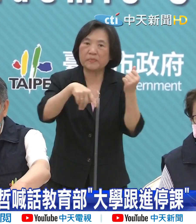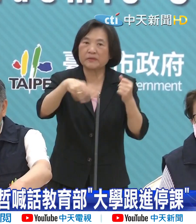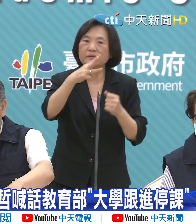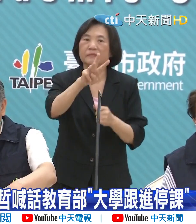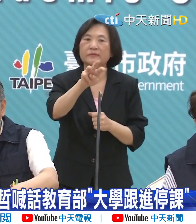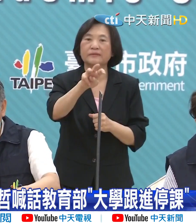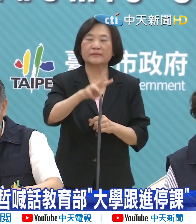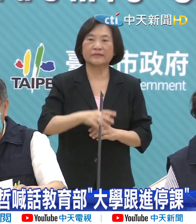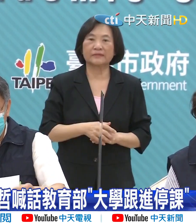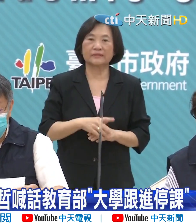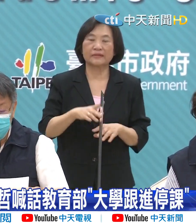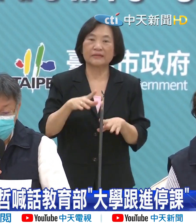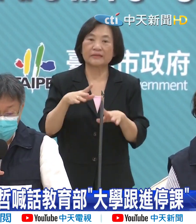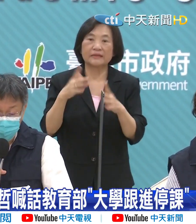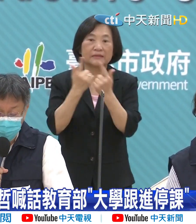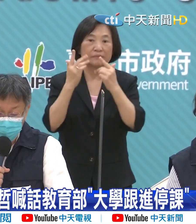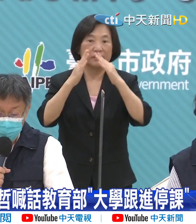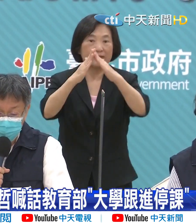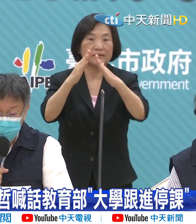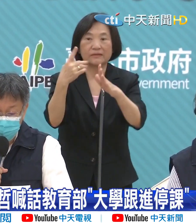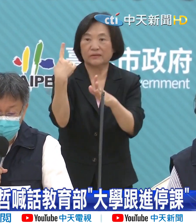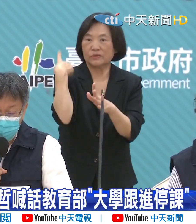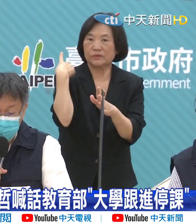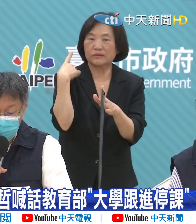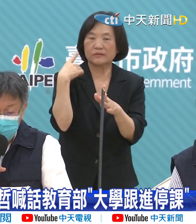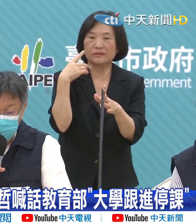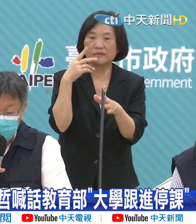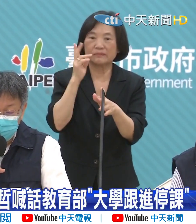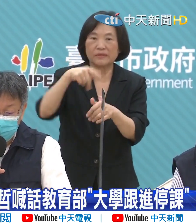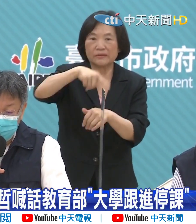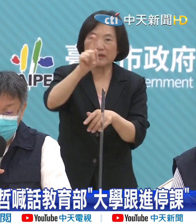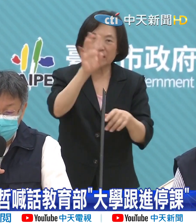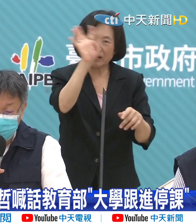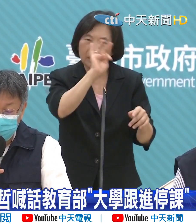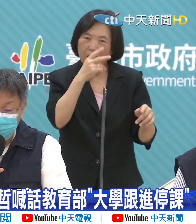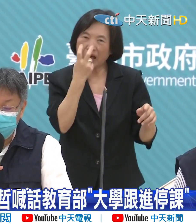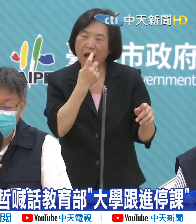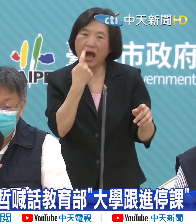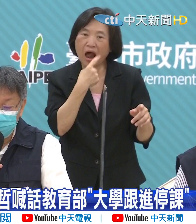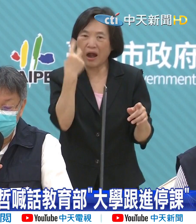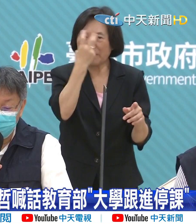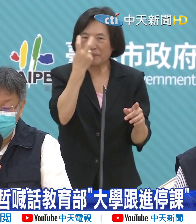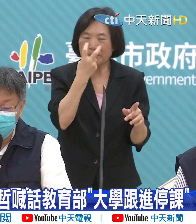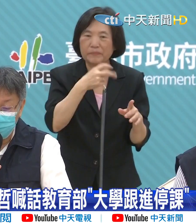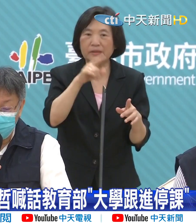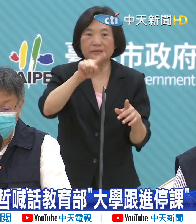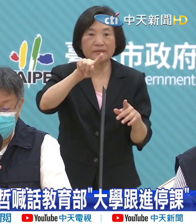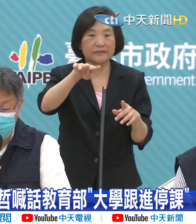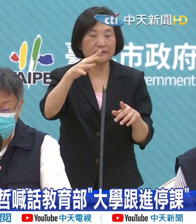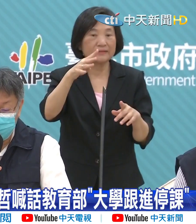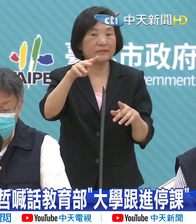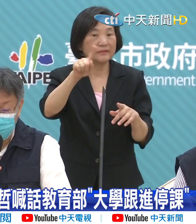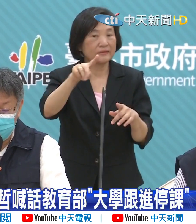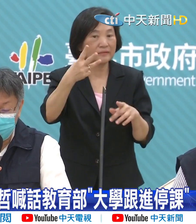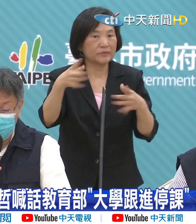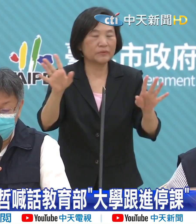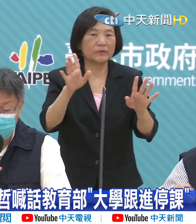实上，我们台北市在昨天做的筛检哦，1130人哦，有阳性